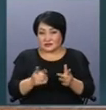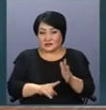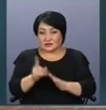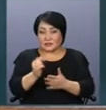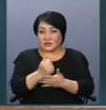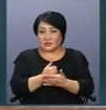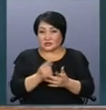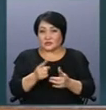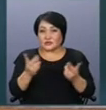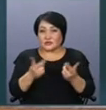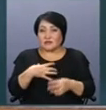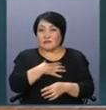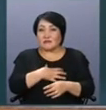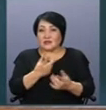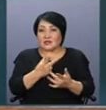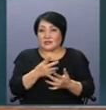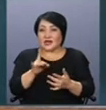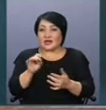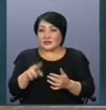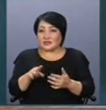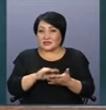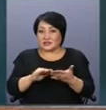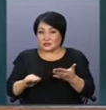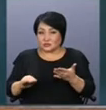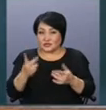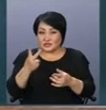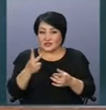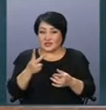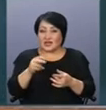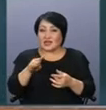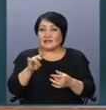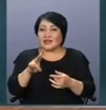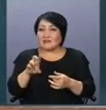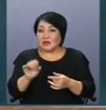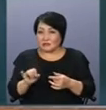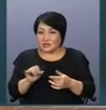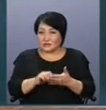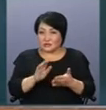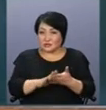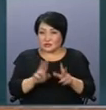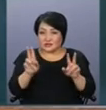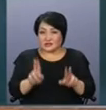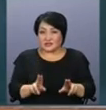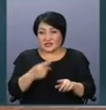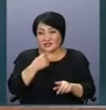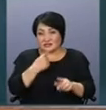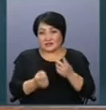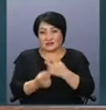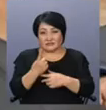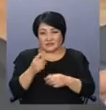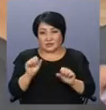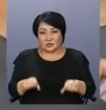маңызды. Кейбір әріпті жазу үшін екі тамбамен белгілеу ережесін түсіну қиындық тудыруы мүмкін. Мәселен,